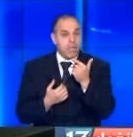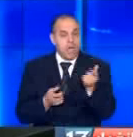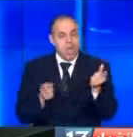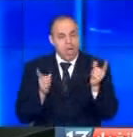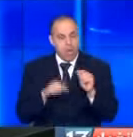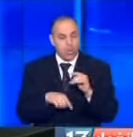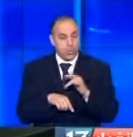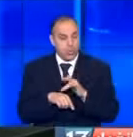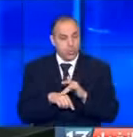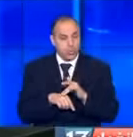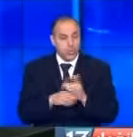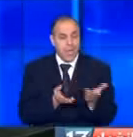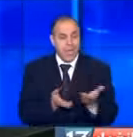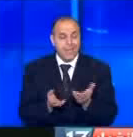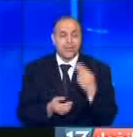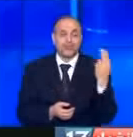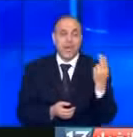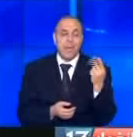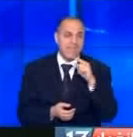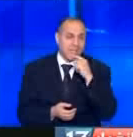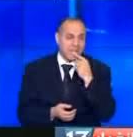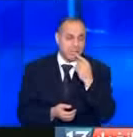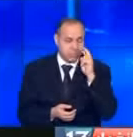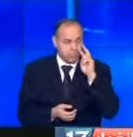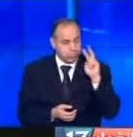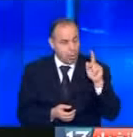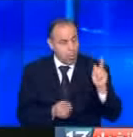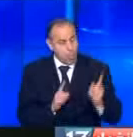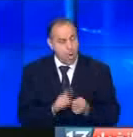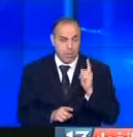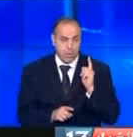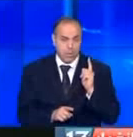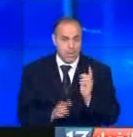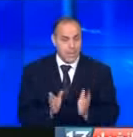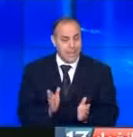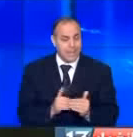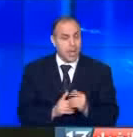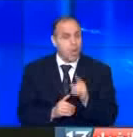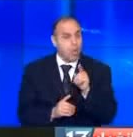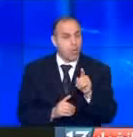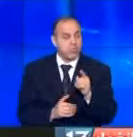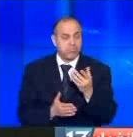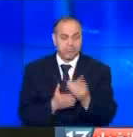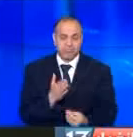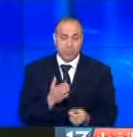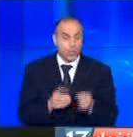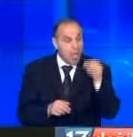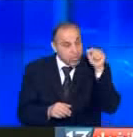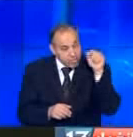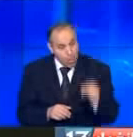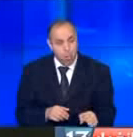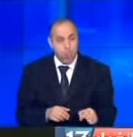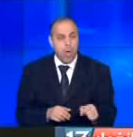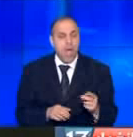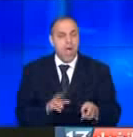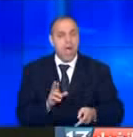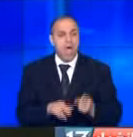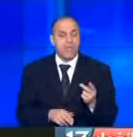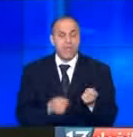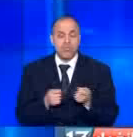وإلى خبر شركة الطيران التونسية الناقلة الوطنية رحلاتها رئيس مدير عام